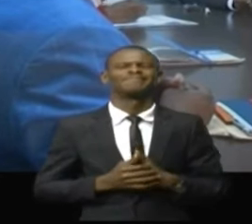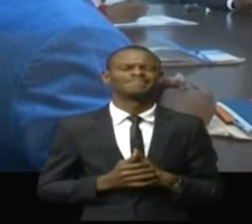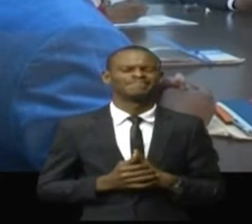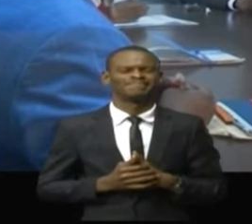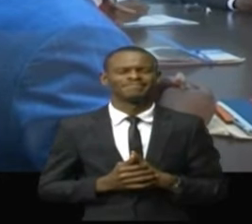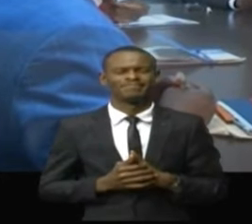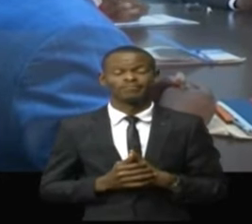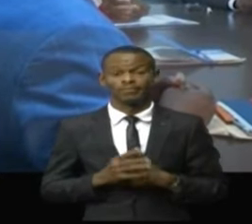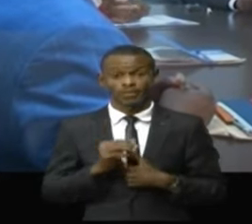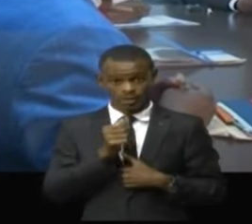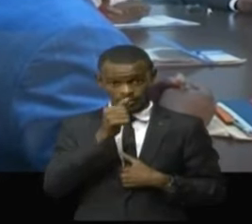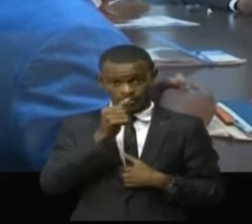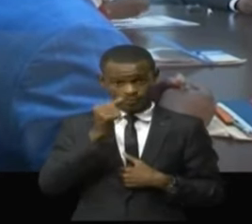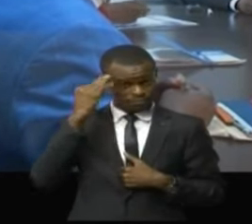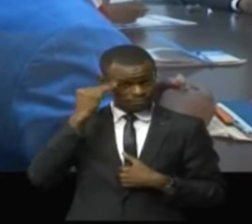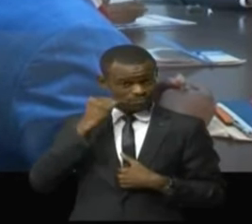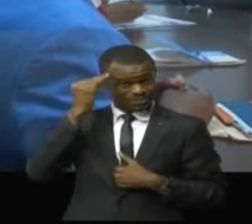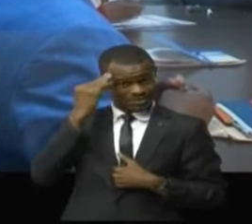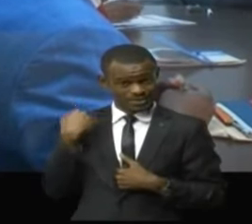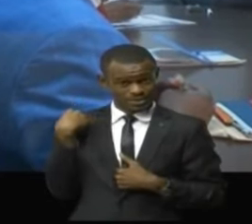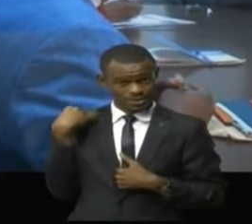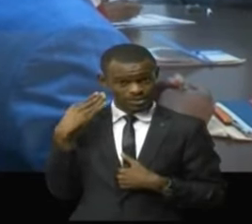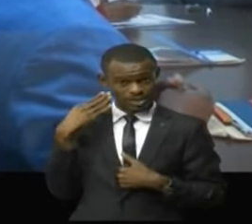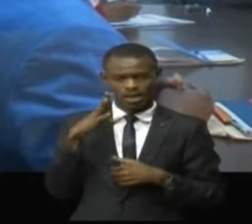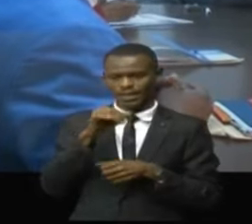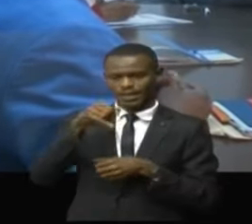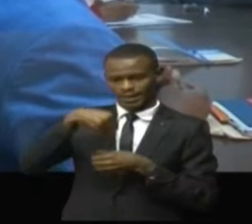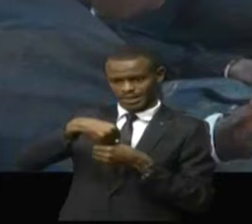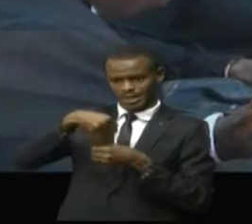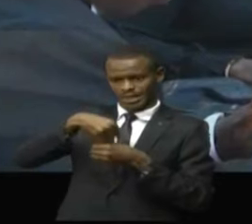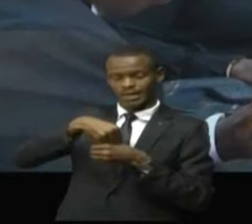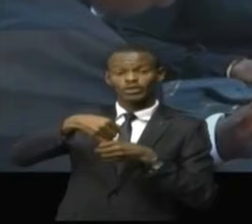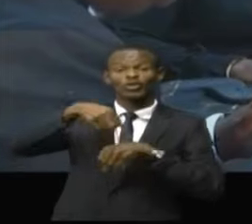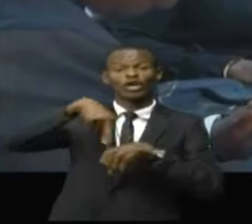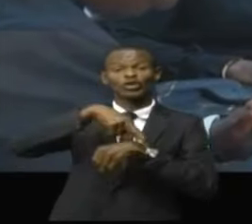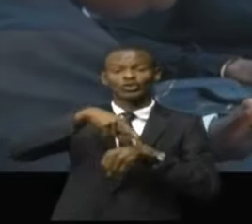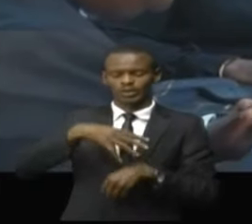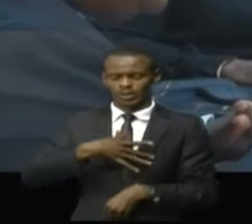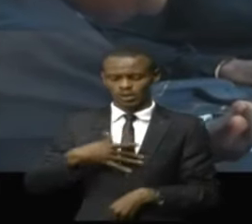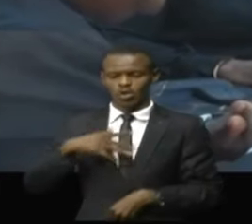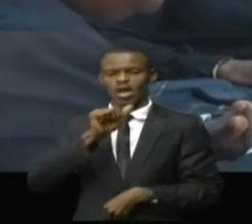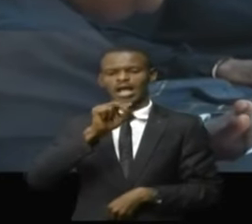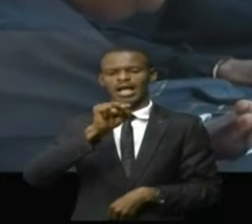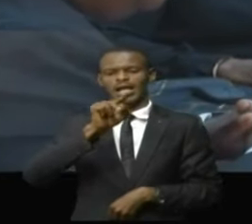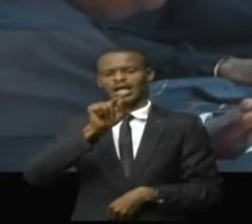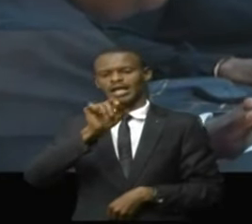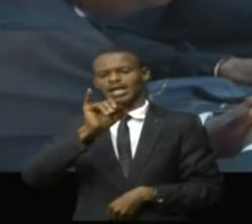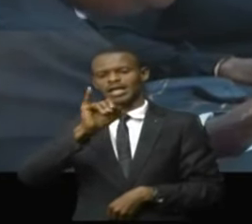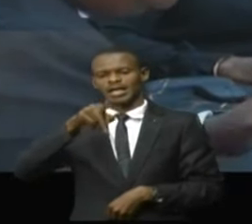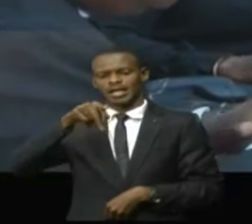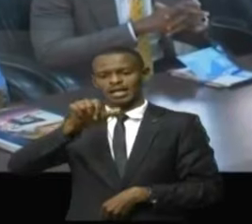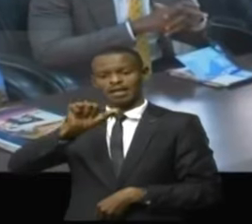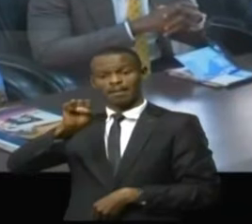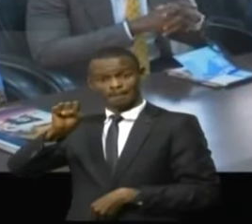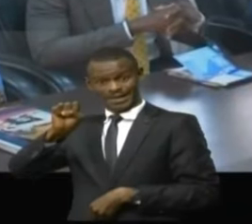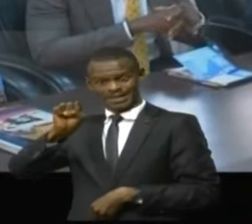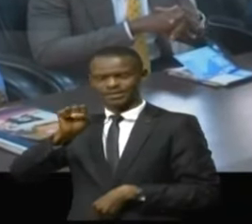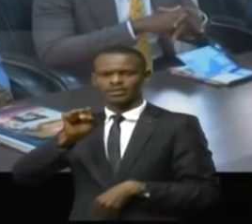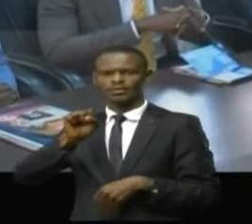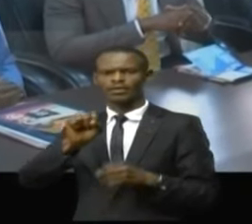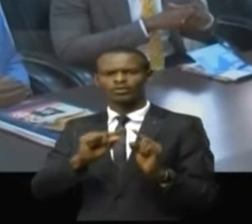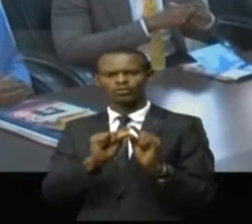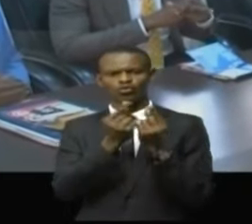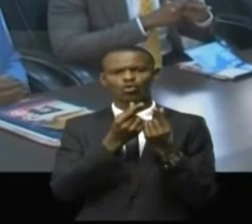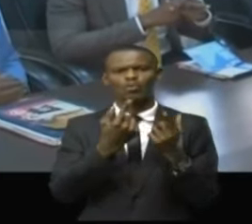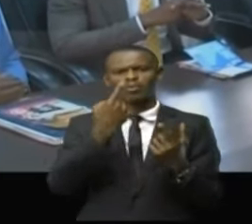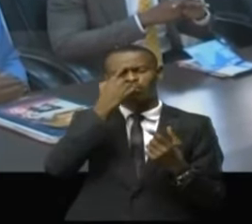Auprès du ministre d'État, ministre de l'intégration régionale, Antipas Mboussa Nyamwisi, la délégation du COMESA, marché commun de l'Afrique